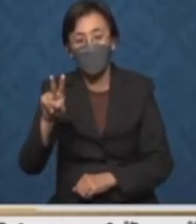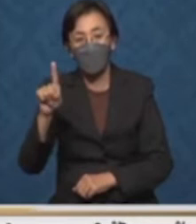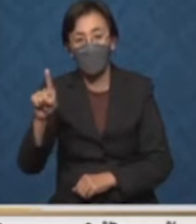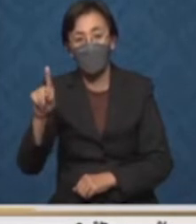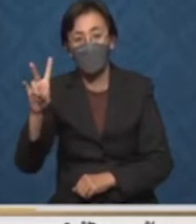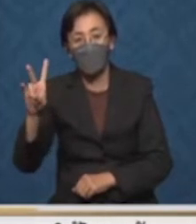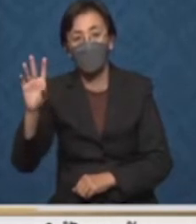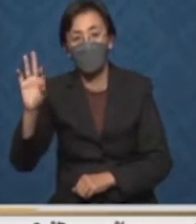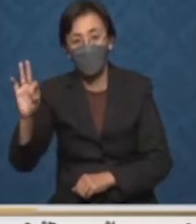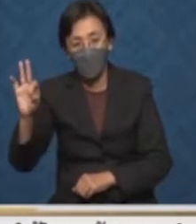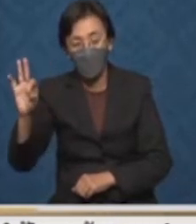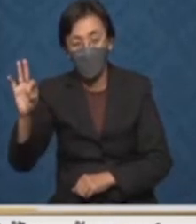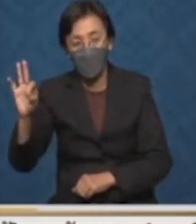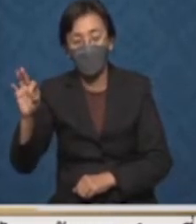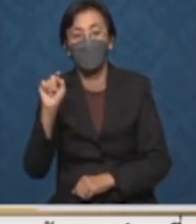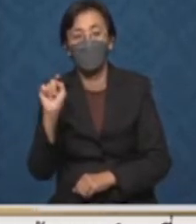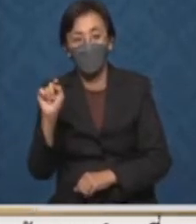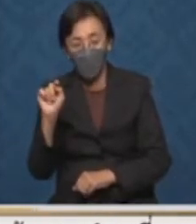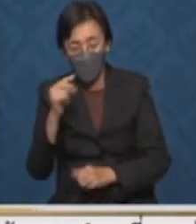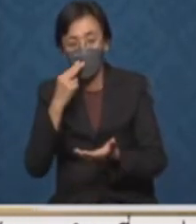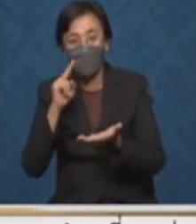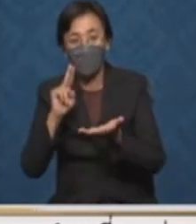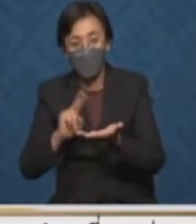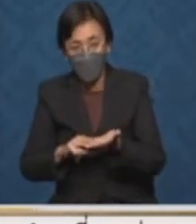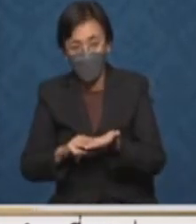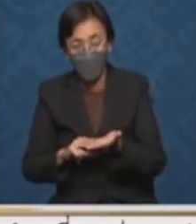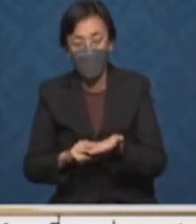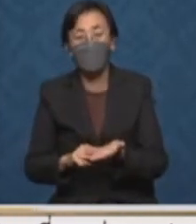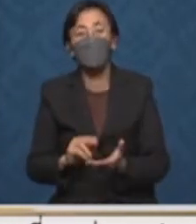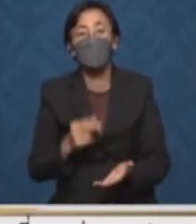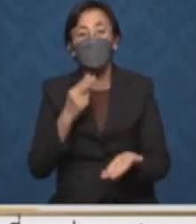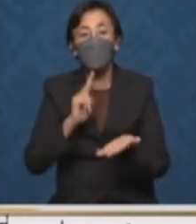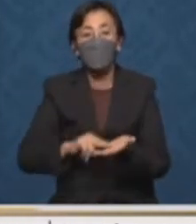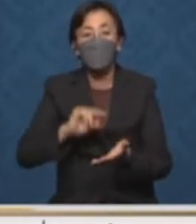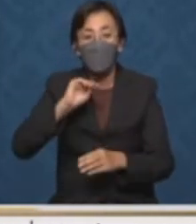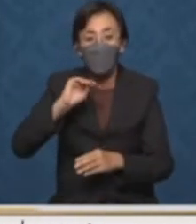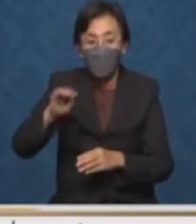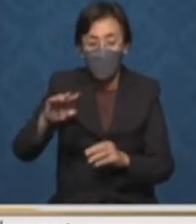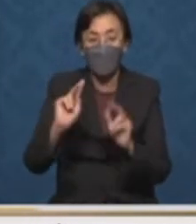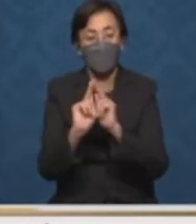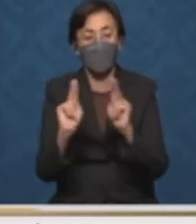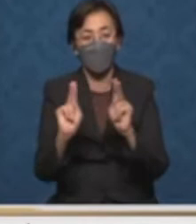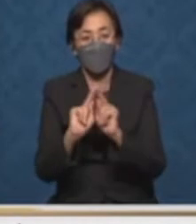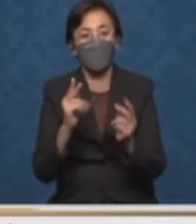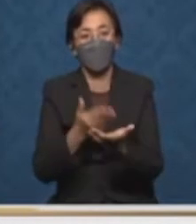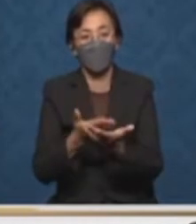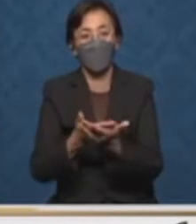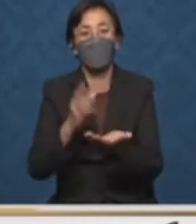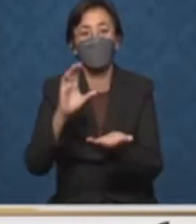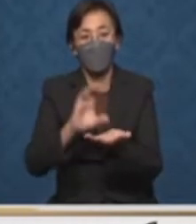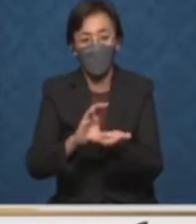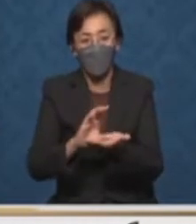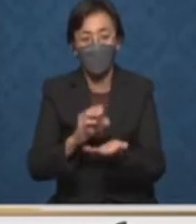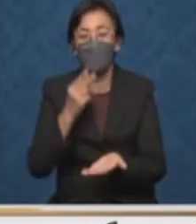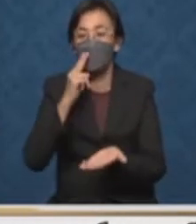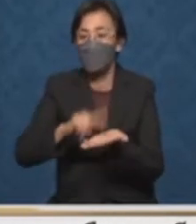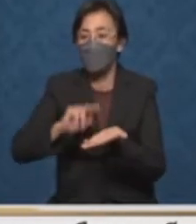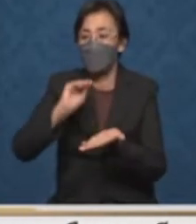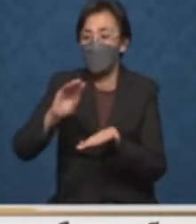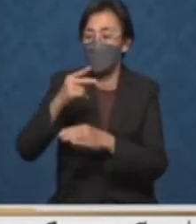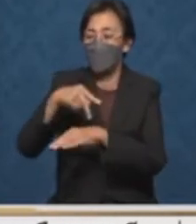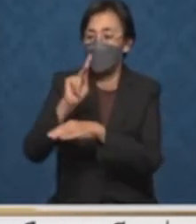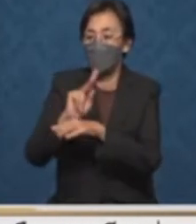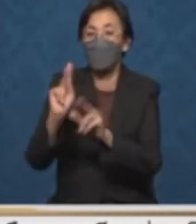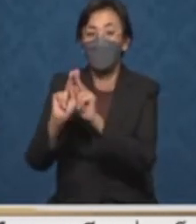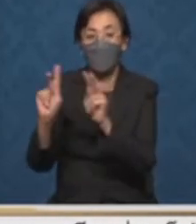0509/2179เนี่ยนะครับในการจัดส่งเอกสารถึงคณะกรรมาธิการงบประมาณเนี่ยเรียนประธานกรรมาธิการงบประมาณค